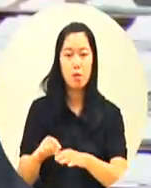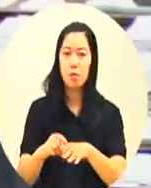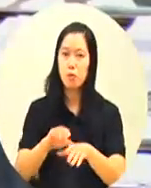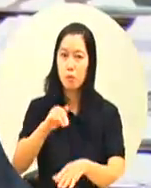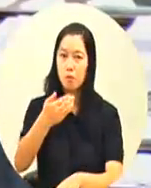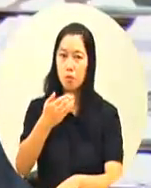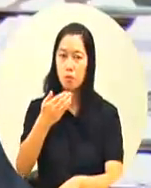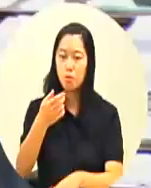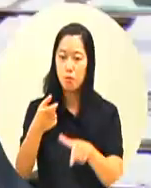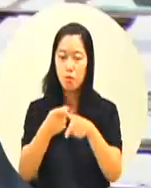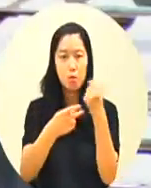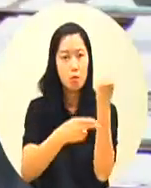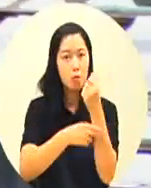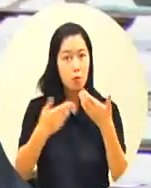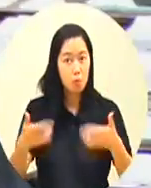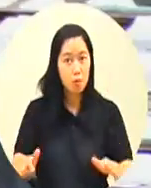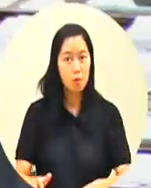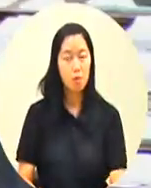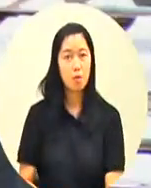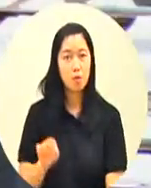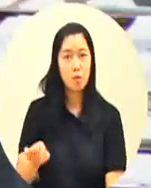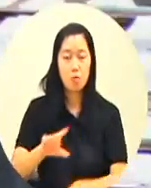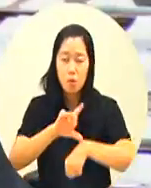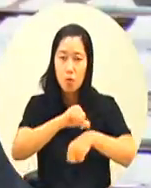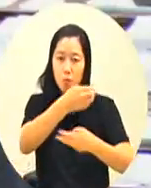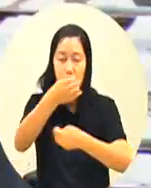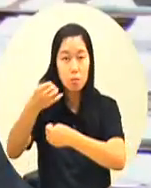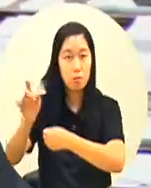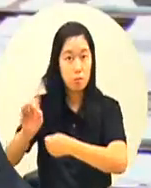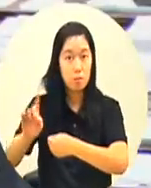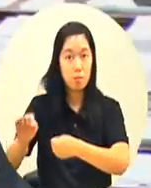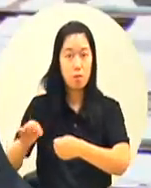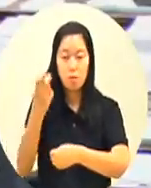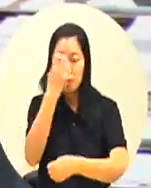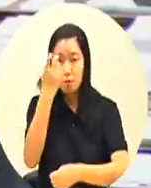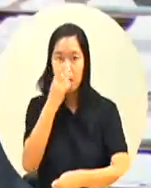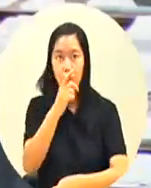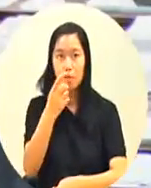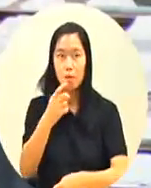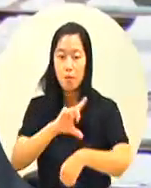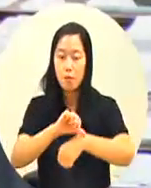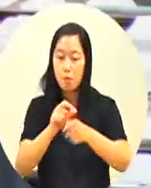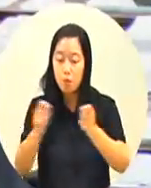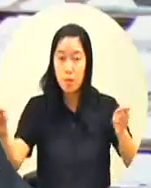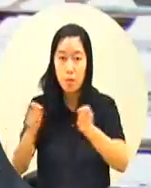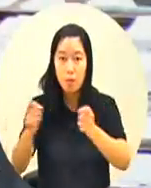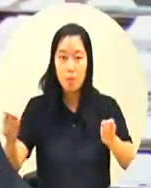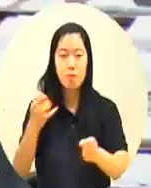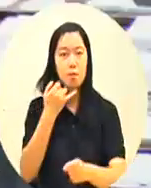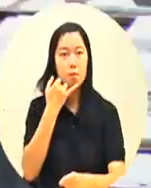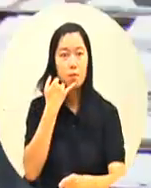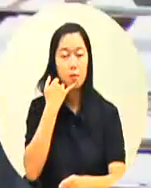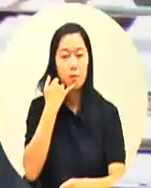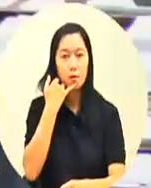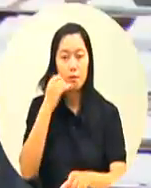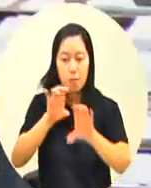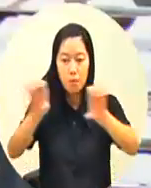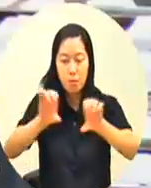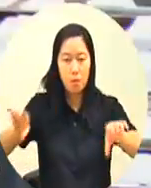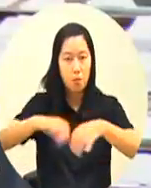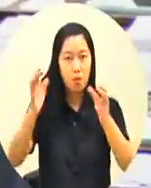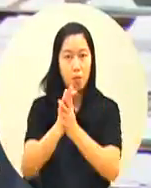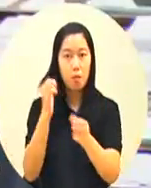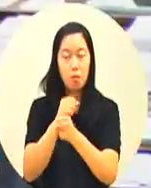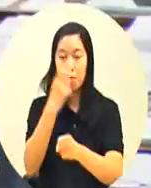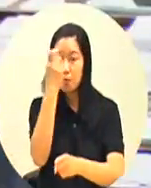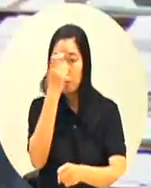我想你们的时程是怎么样，在这个整个的查核会在 多长的一段时间把所有的管线做这样的一个查